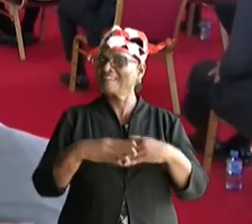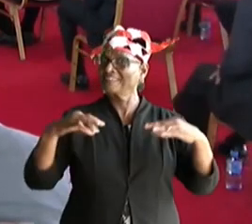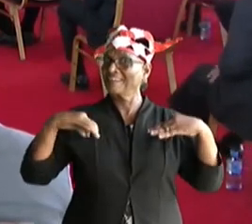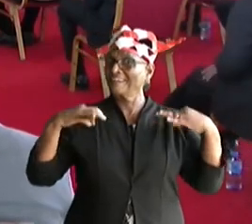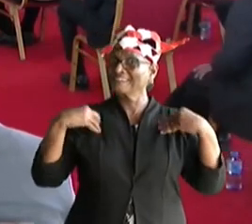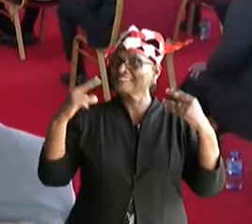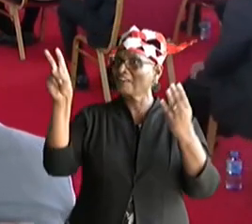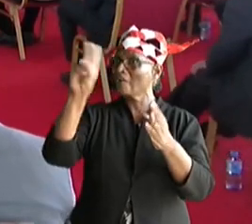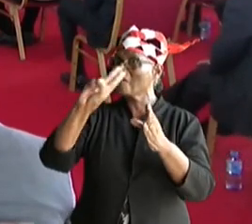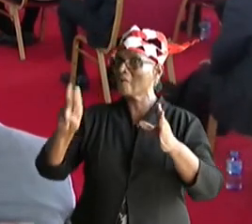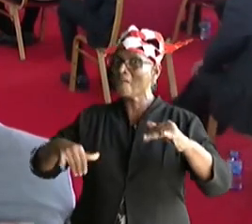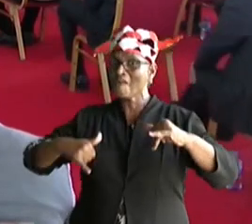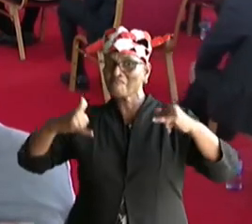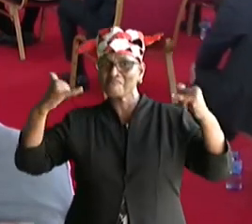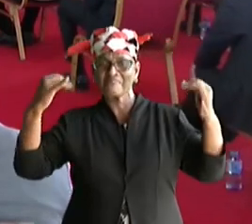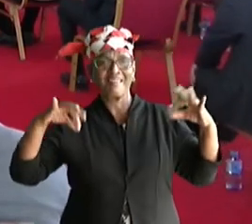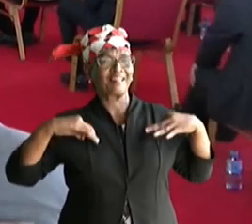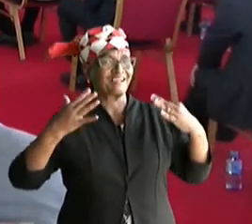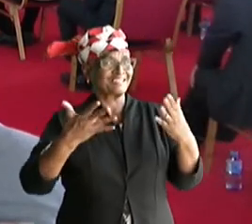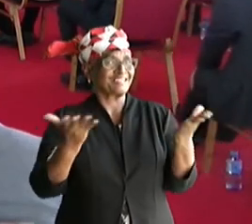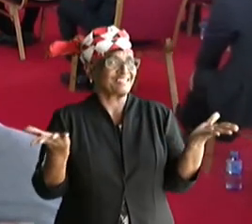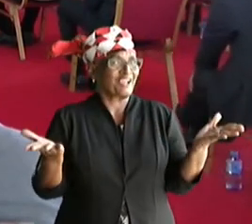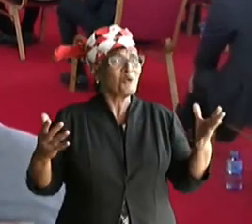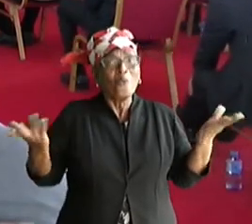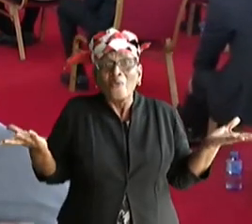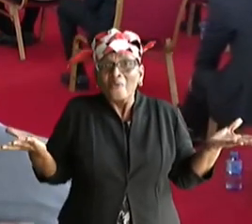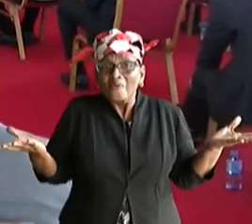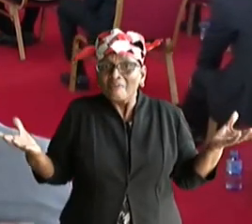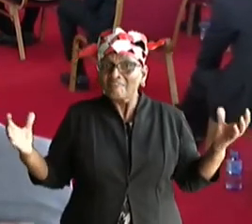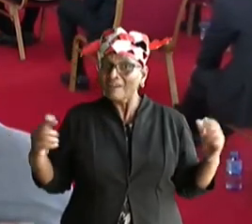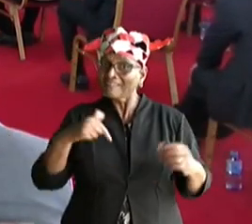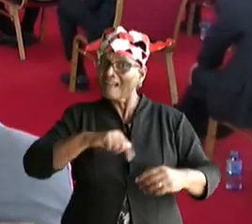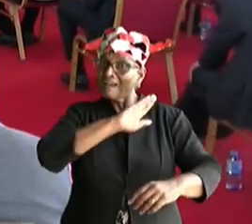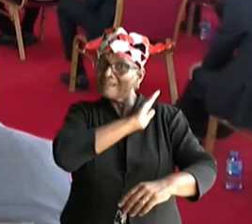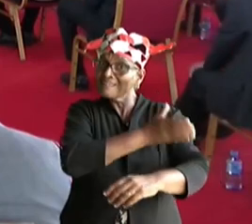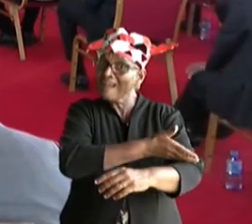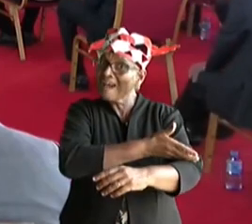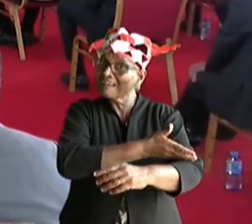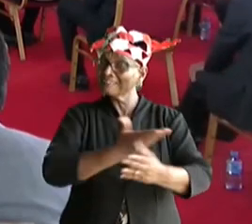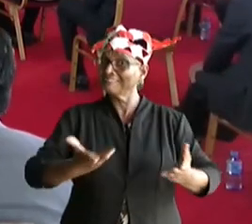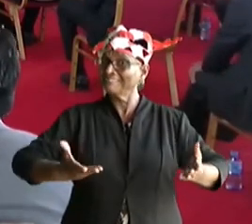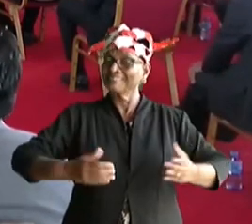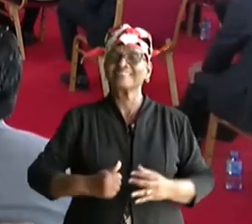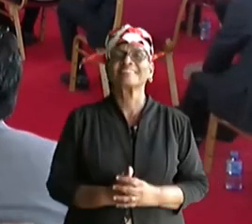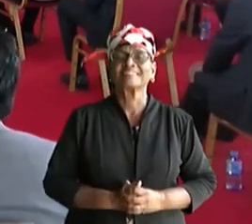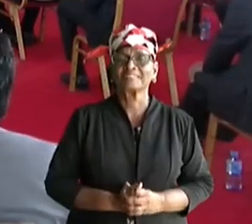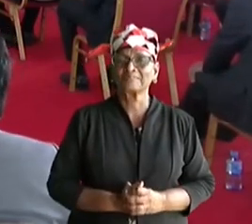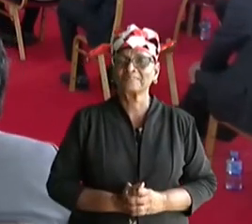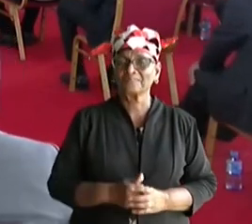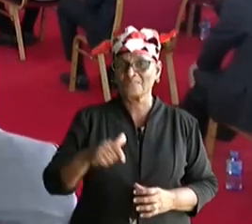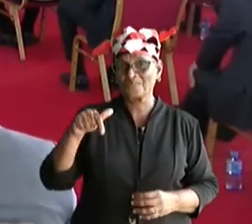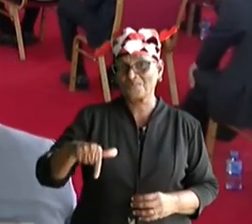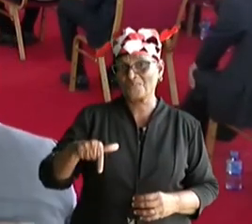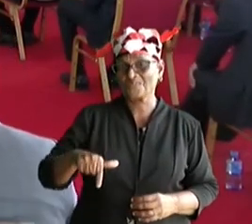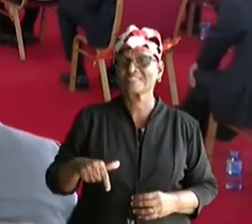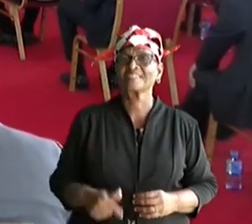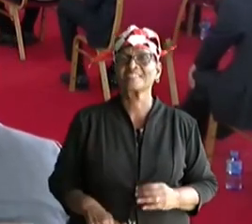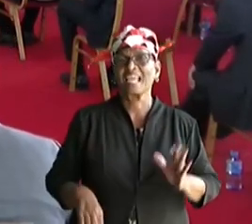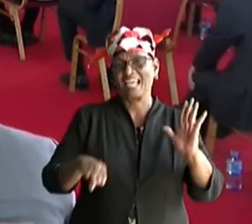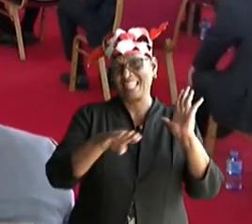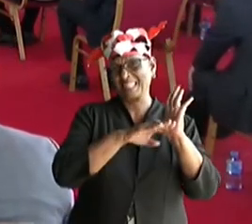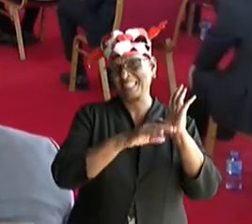hoe kan het anders? Utapuan Bigiari. Ik stel thans aan de orde agenda punt